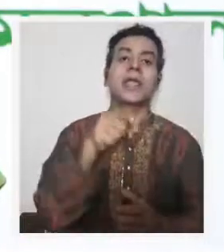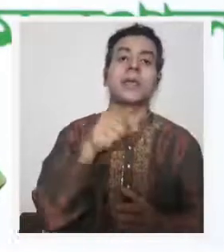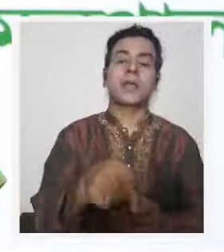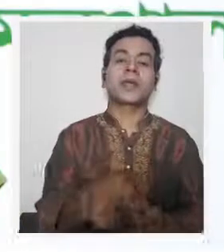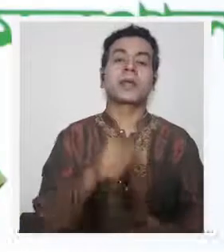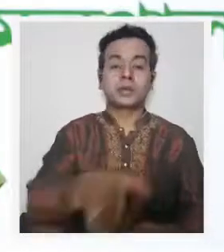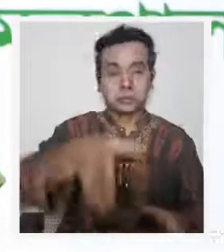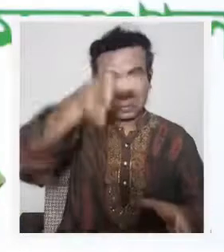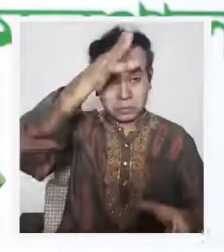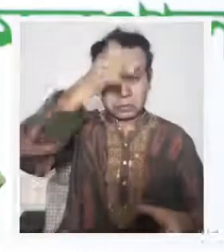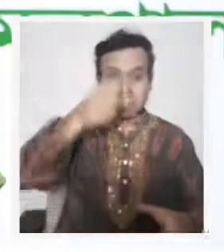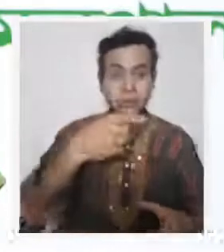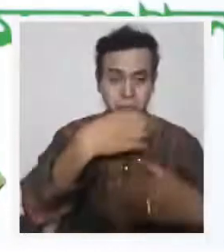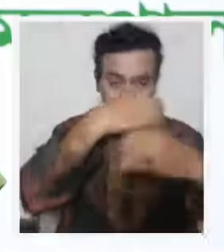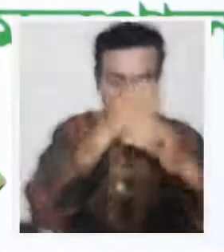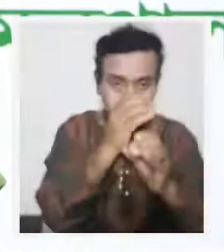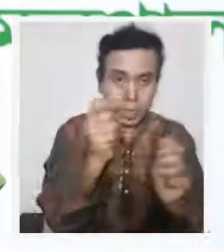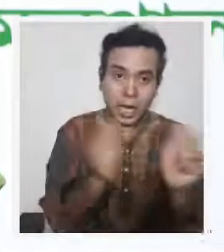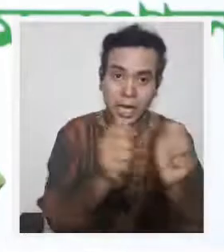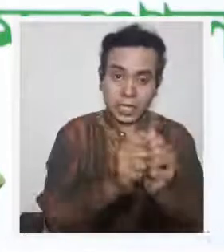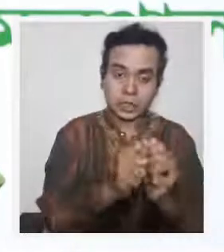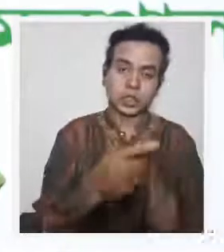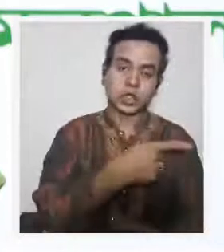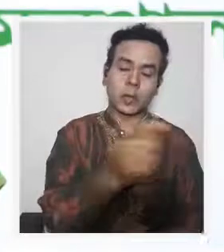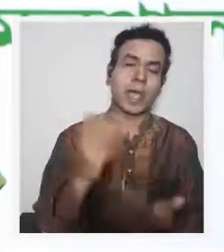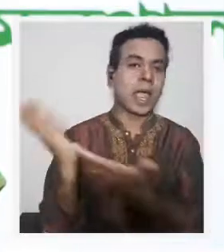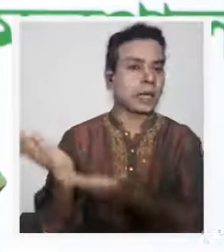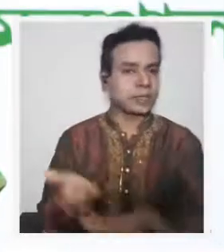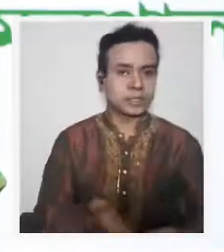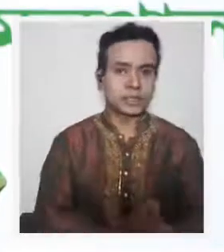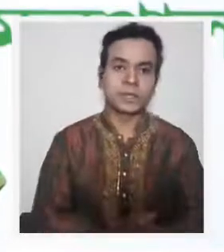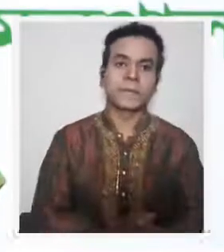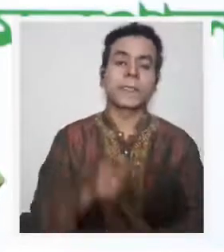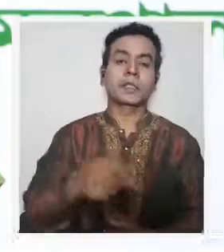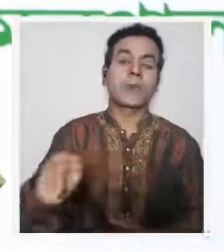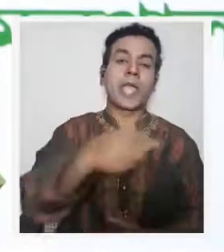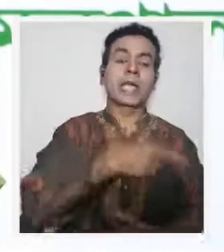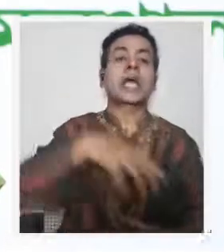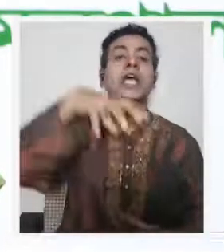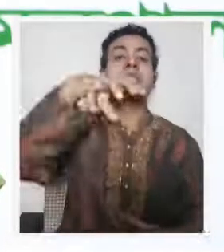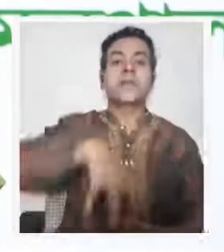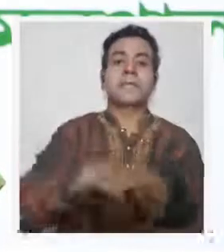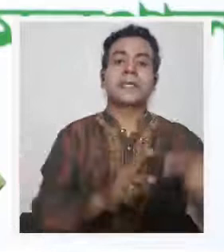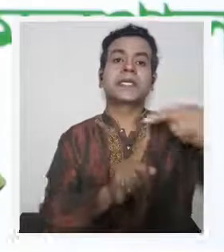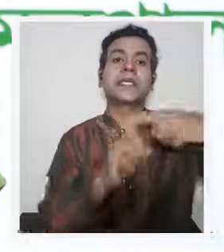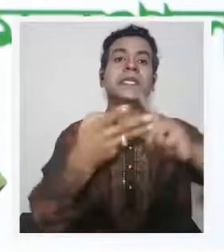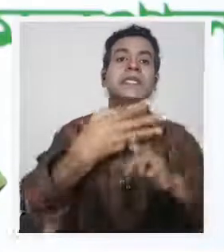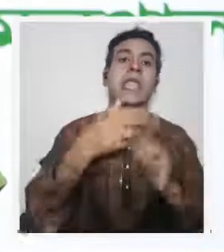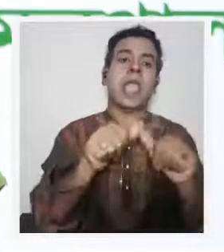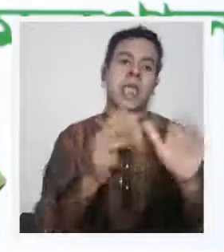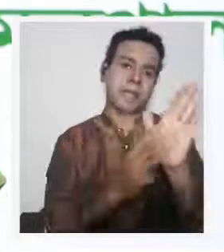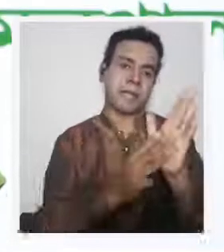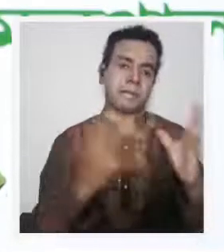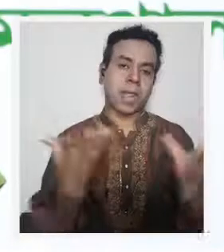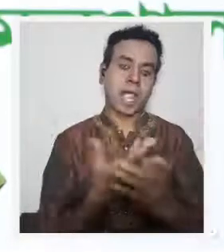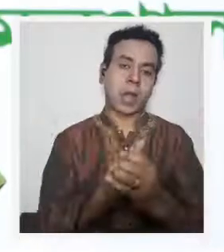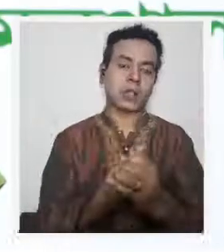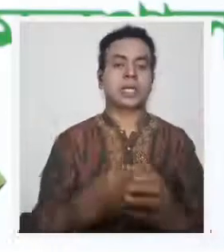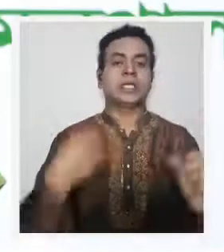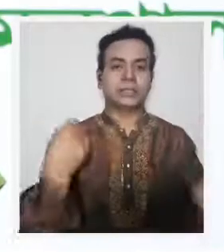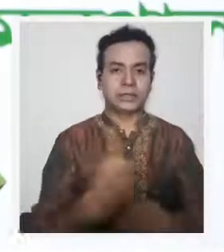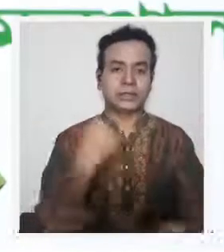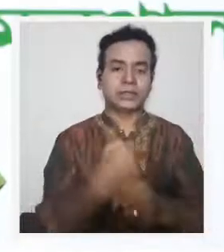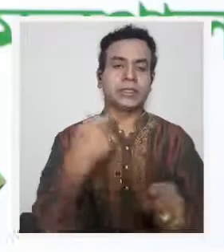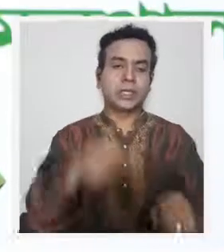এমএনসিএইচ এবং আমাদের করোনা ল্যাব সেন্টারে যারা কাজ করেন সেই সুদক্ষ কর্মীবৃন্দ এই অনুষ্ঠানে আছেন। আমরা এখন একটি